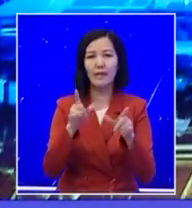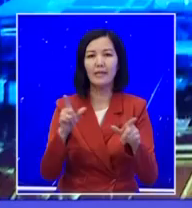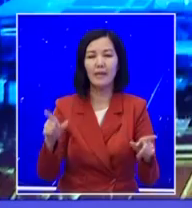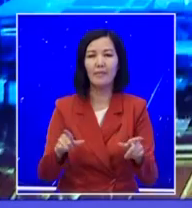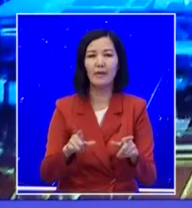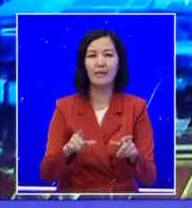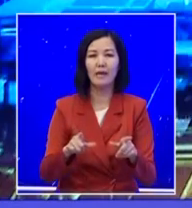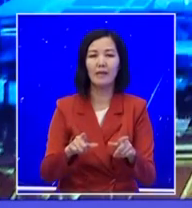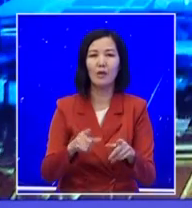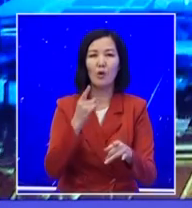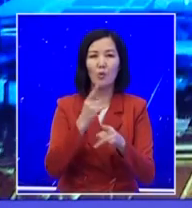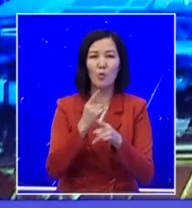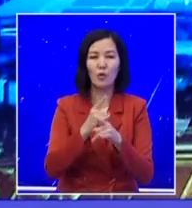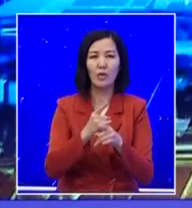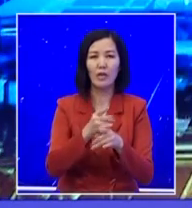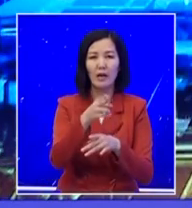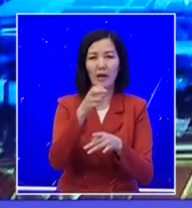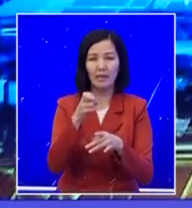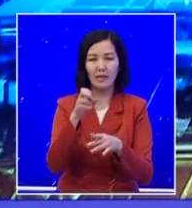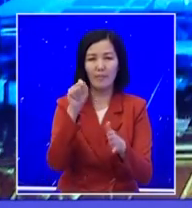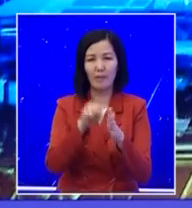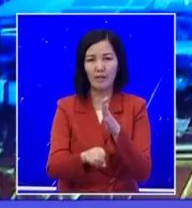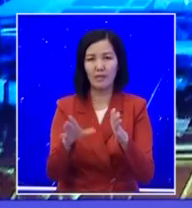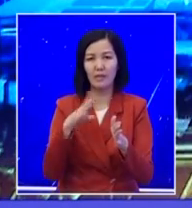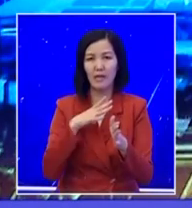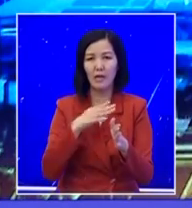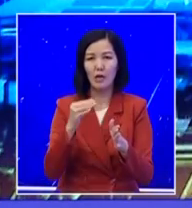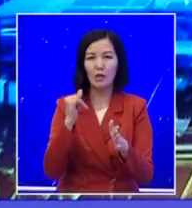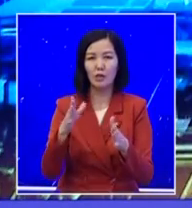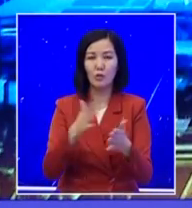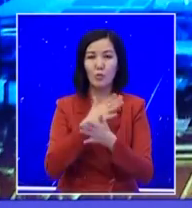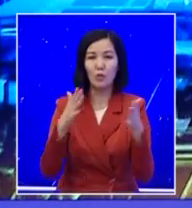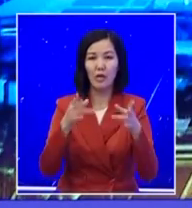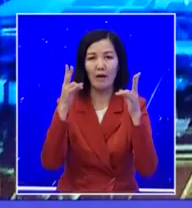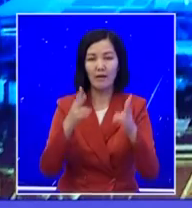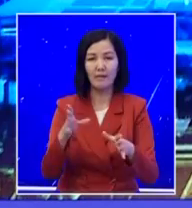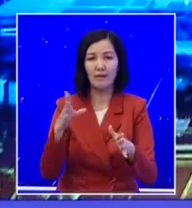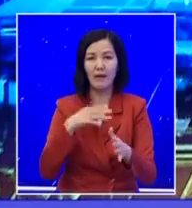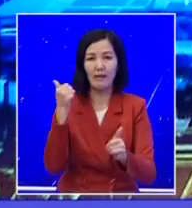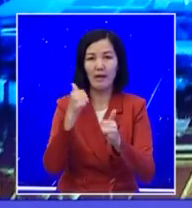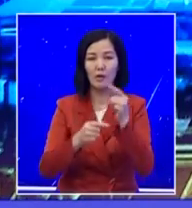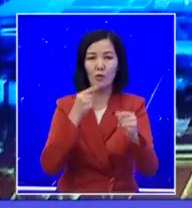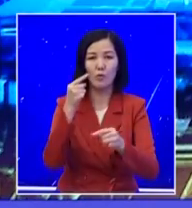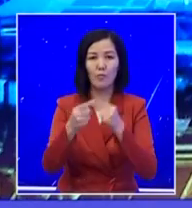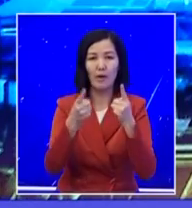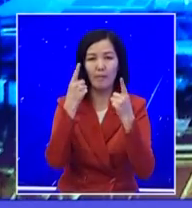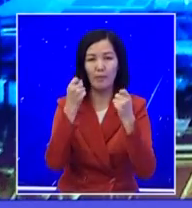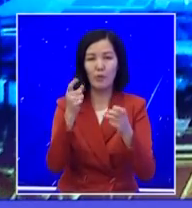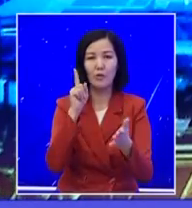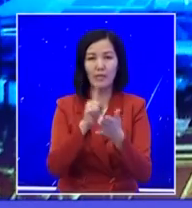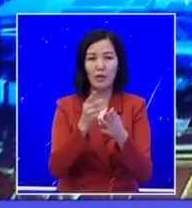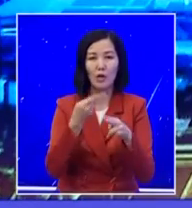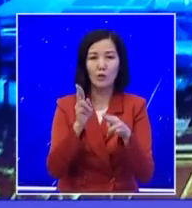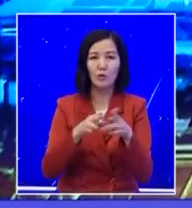жазықсыз атылып қаза болды. Зобалаң жылдары жетісу өңірі үшін үлкен қасірет әкелді. Мұны әр ұрпақ білуі тиіс. Сондықтан